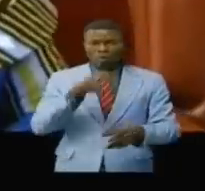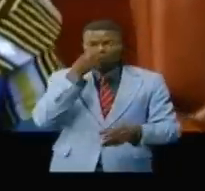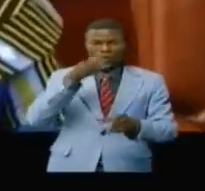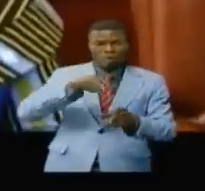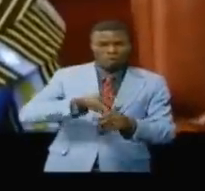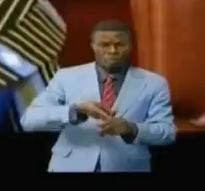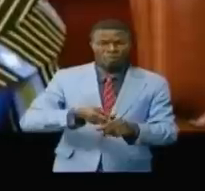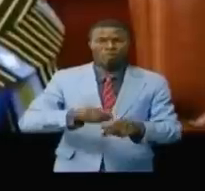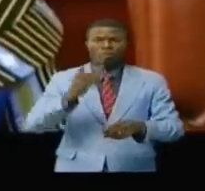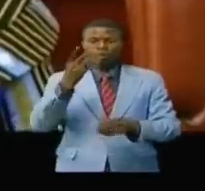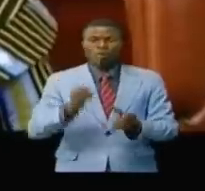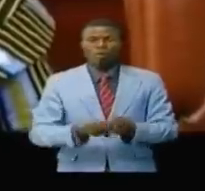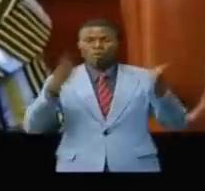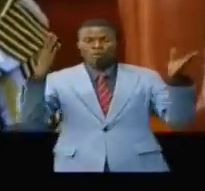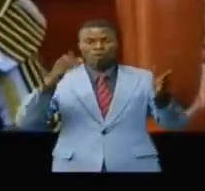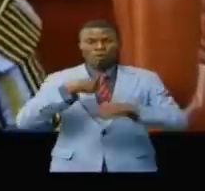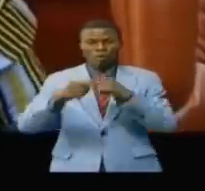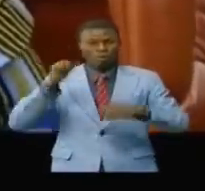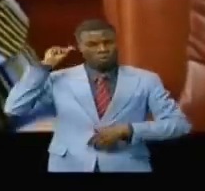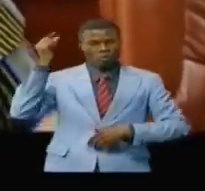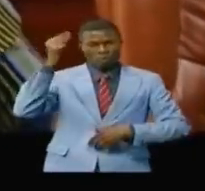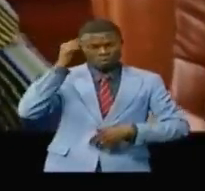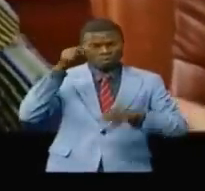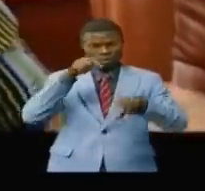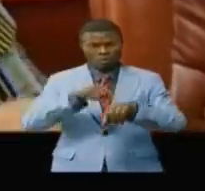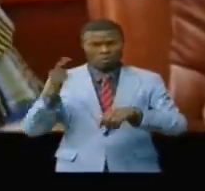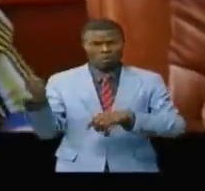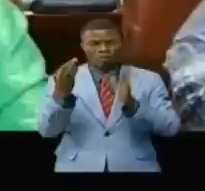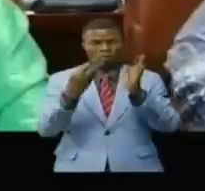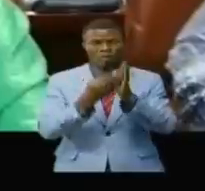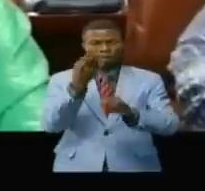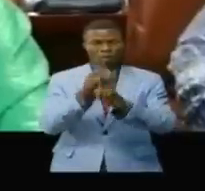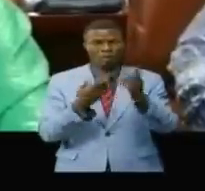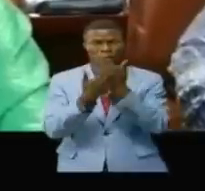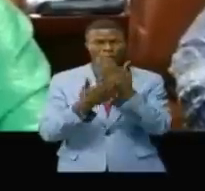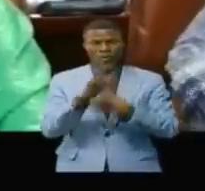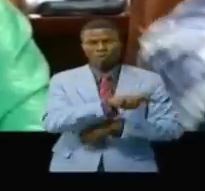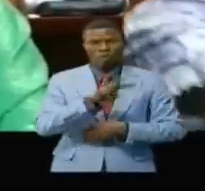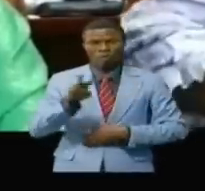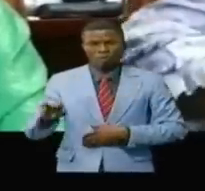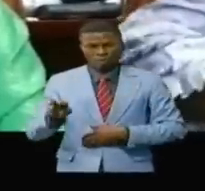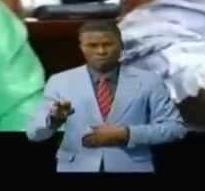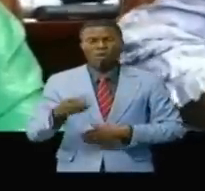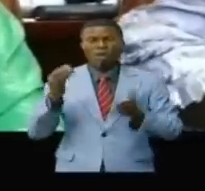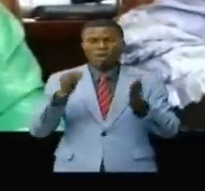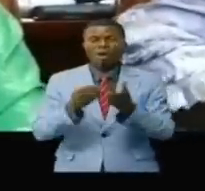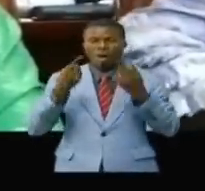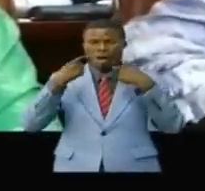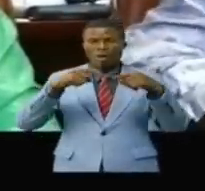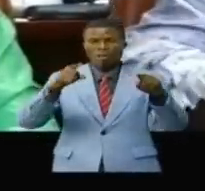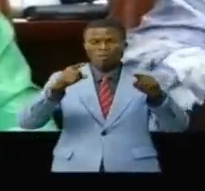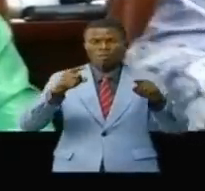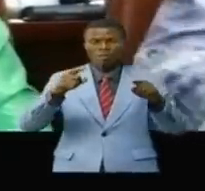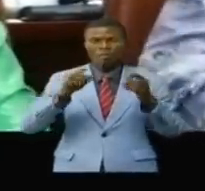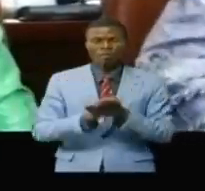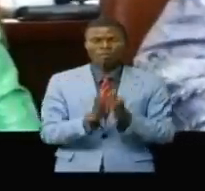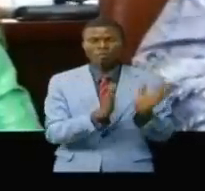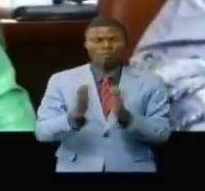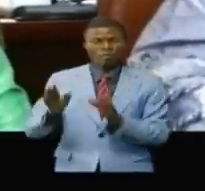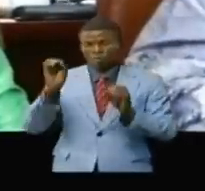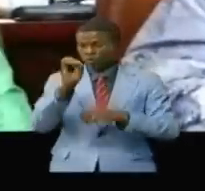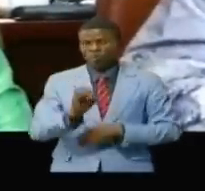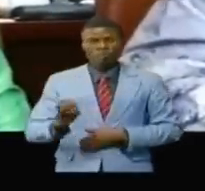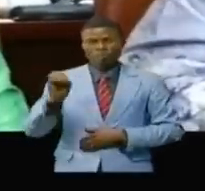de 3 blocs gaziers lancés par le gouvernement en date du 28 juillet 2022. Elle a rappelé qu'aucune